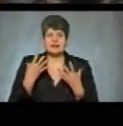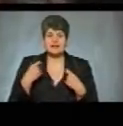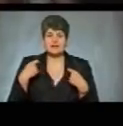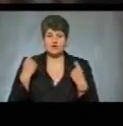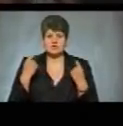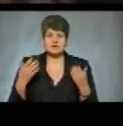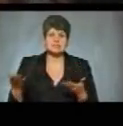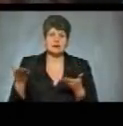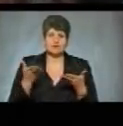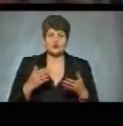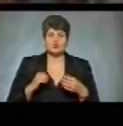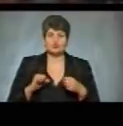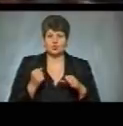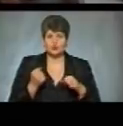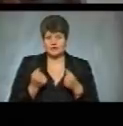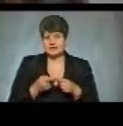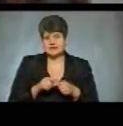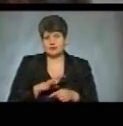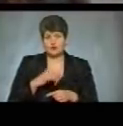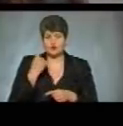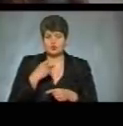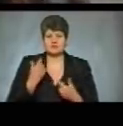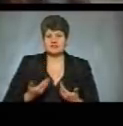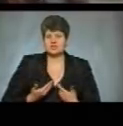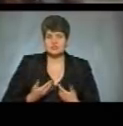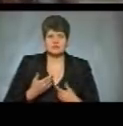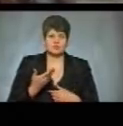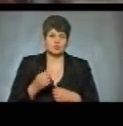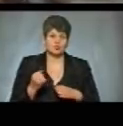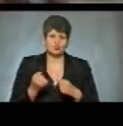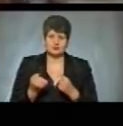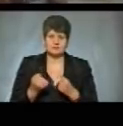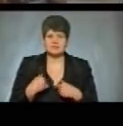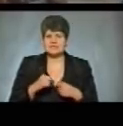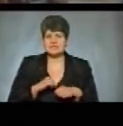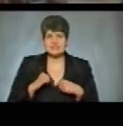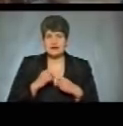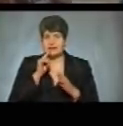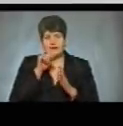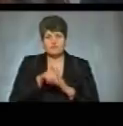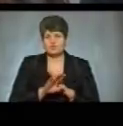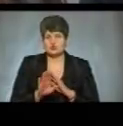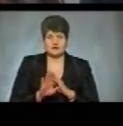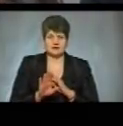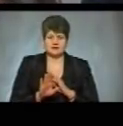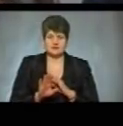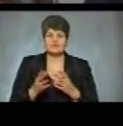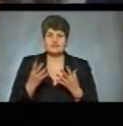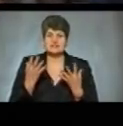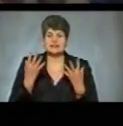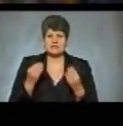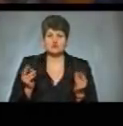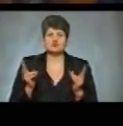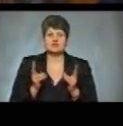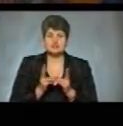своїх друзів. Це було його особисте життя з його друзями. Ми старалися не втручатися. Ми в цей день зустрічаємося, щоб